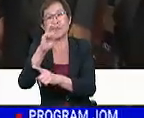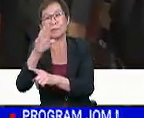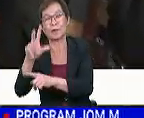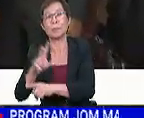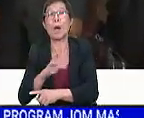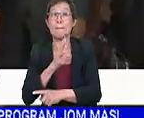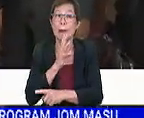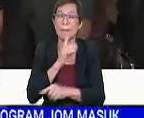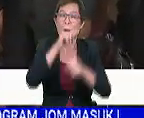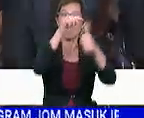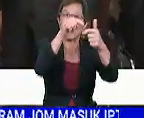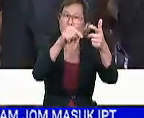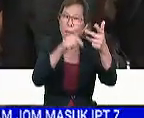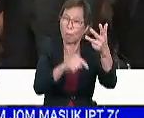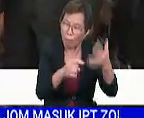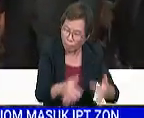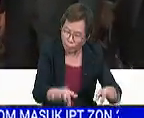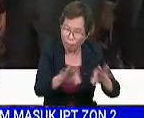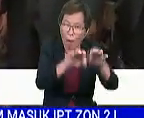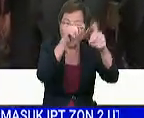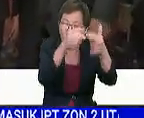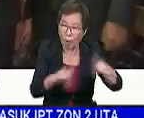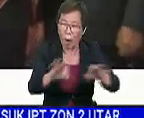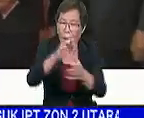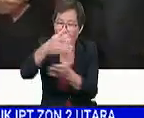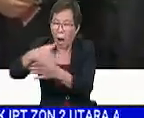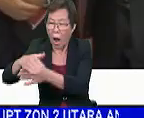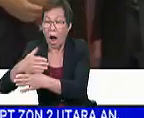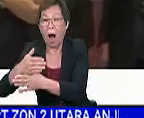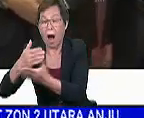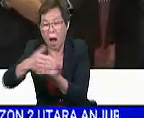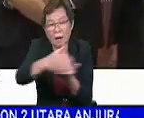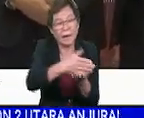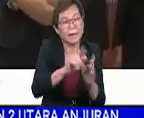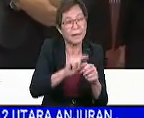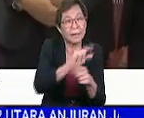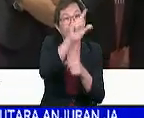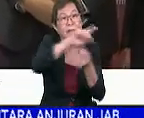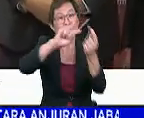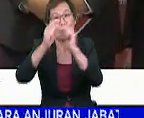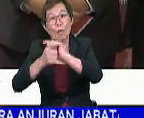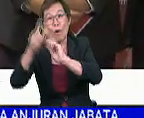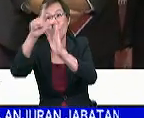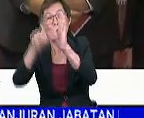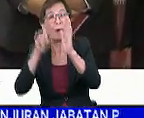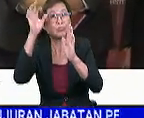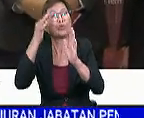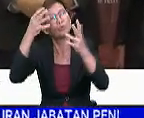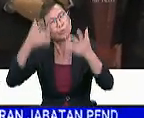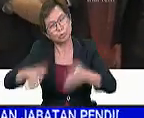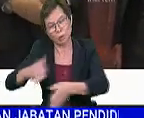ujar beliau beberapa isu penting termasuk agihan gas di Sarawak dan pindaan kepada perlembagaan persekutuan telah